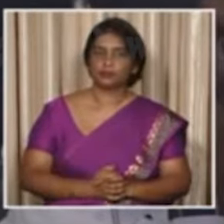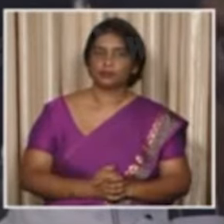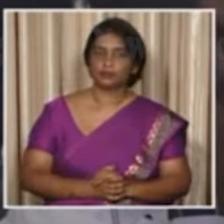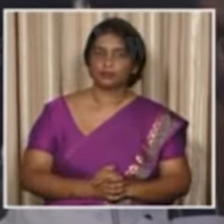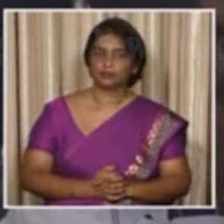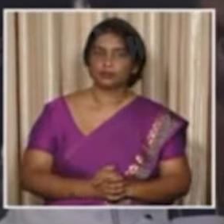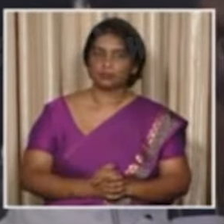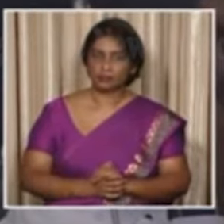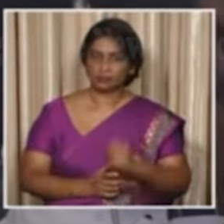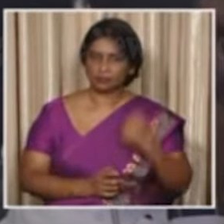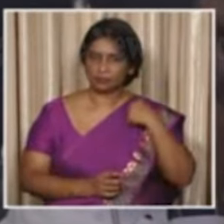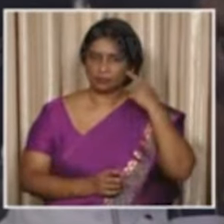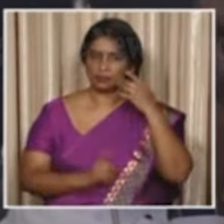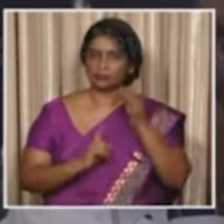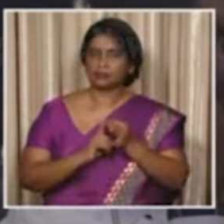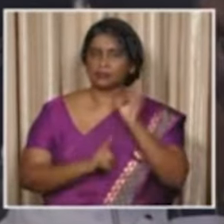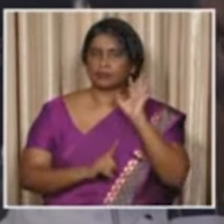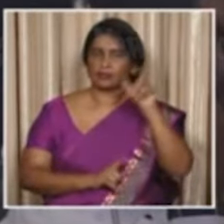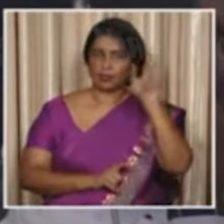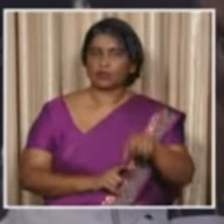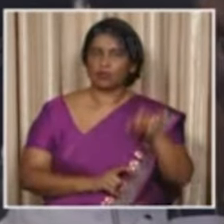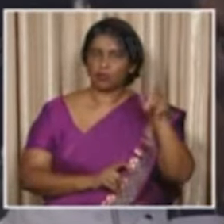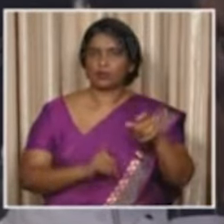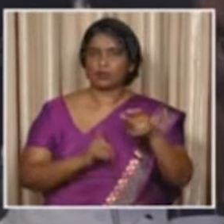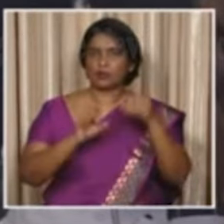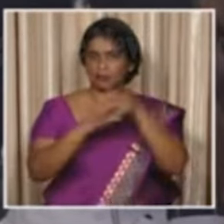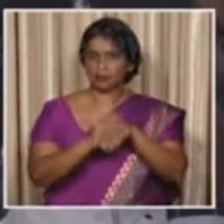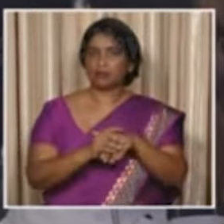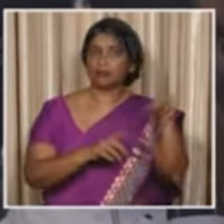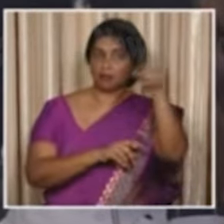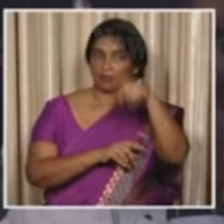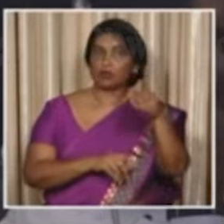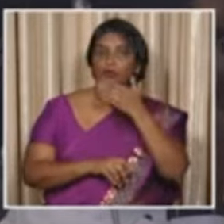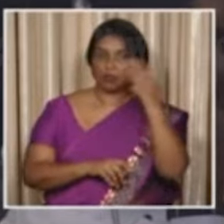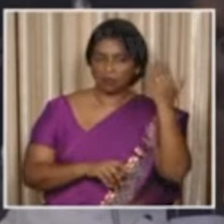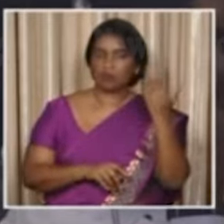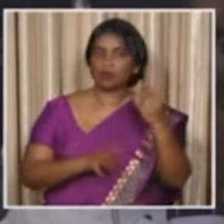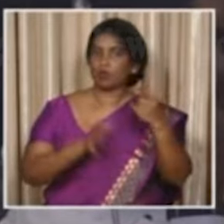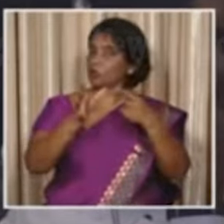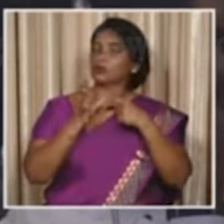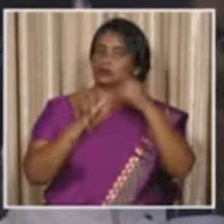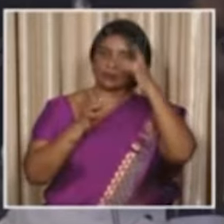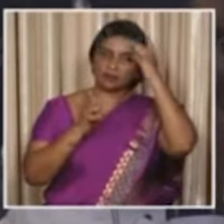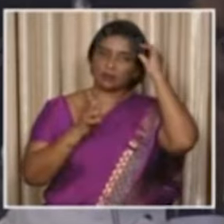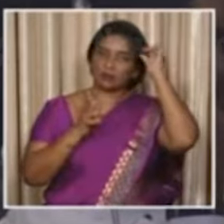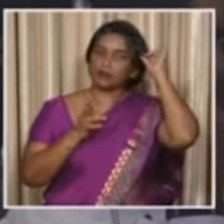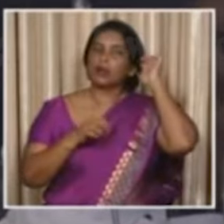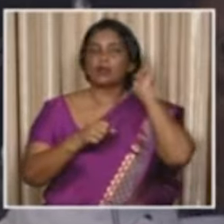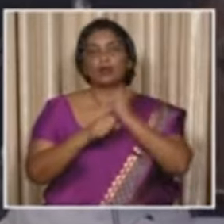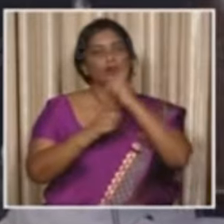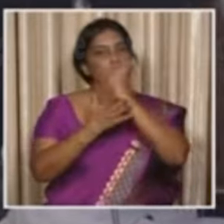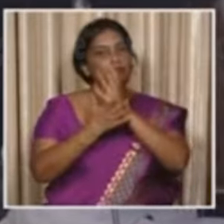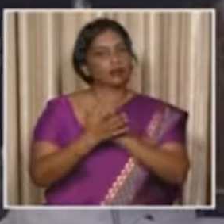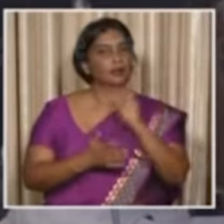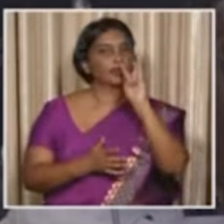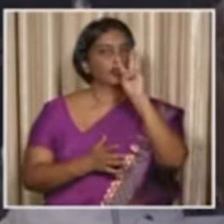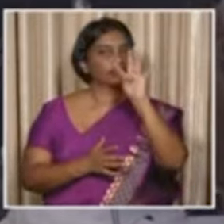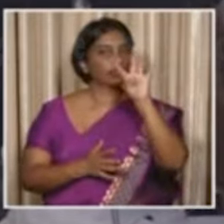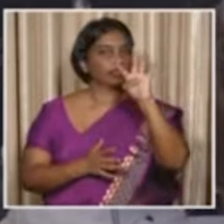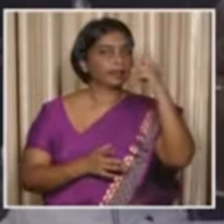තව ඔකට හේතුවක් කියන්නම් මම හිතන්නේ අද ජනාධිපති අපේක්ෂකවරුත් මේ සභාවේ ඉන්නවා. ඒගොල්ලන්ට පුළුවන් කියලා කතා වල දුන්නා උත්තර දෙන්න. ආණ්ඩුක්‍රම ව්‍යවස්ථාවේ 34 එක